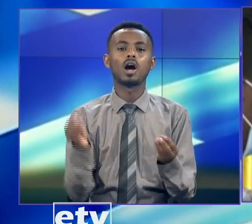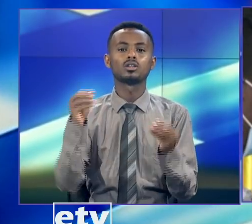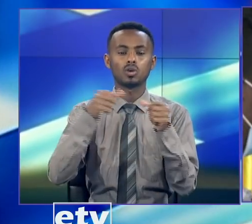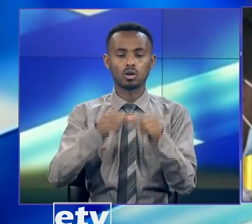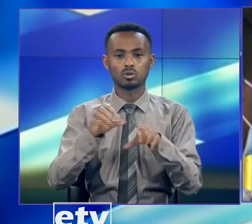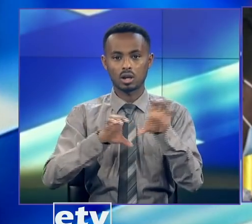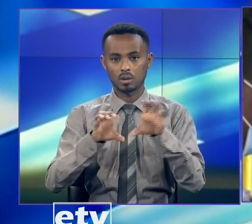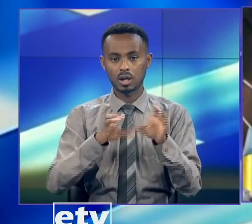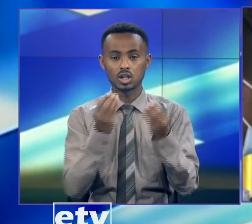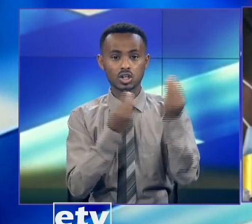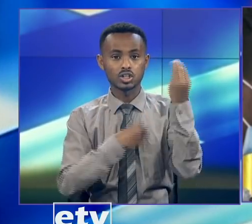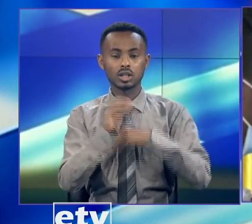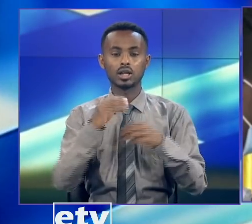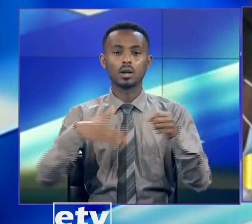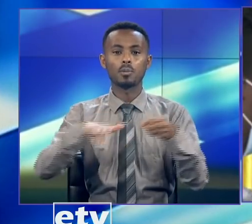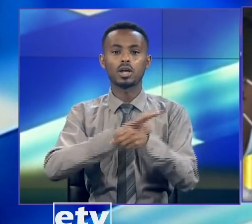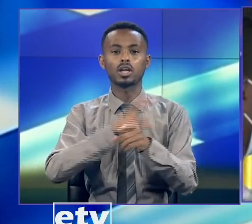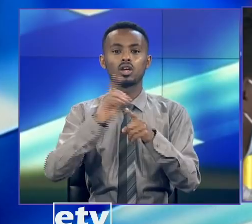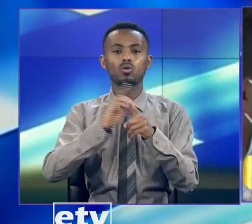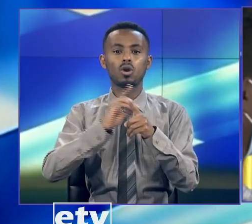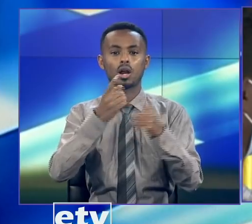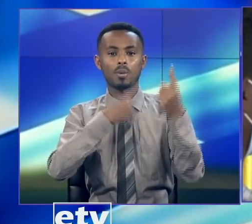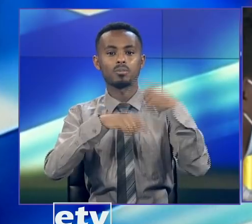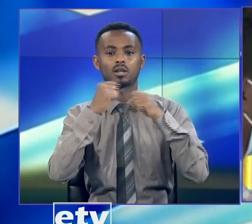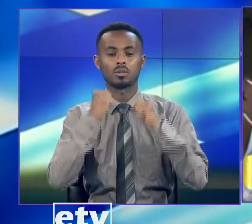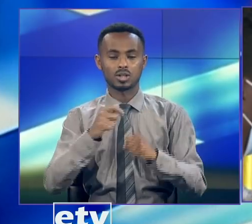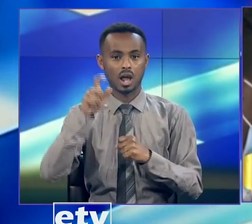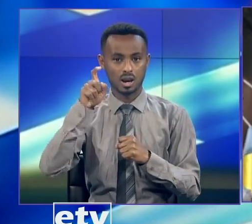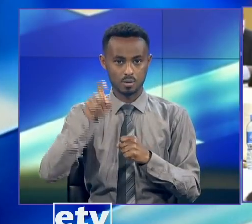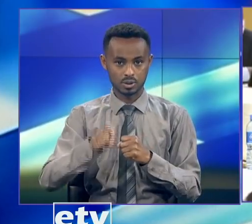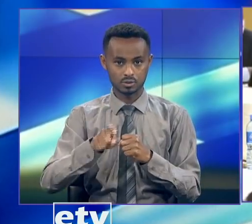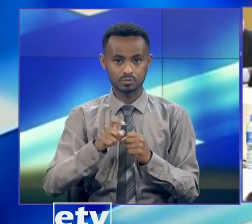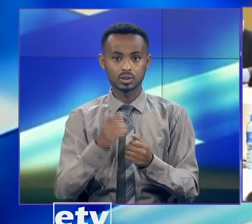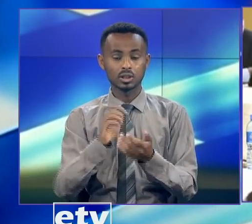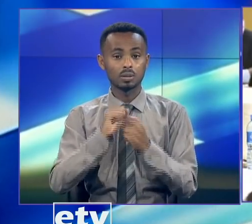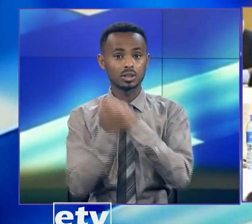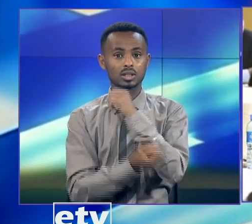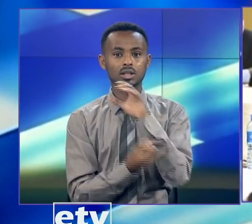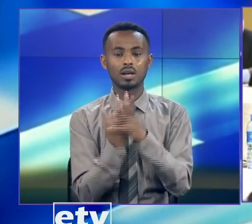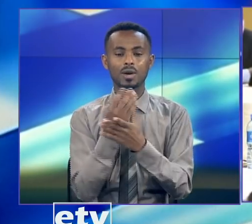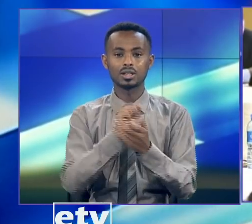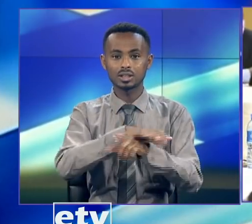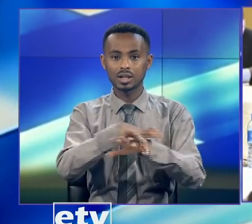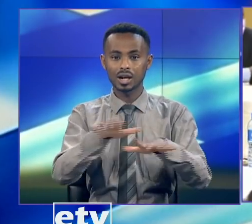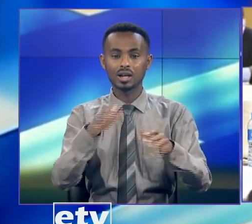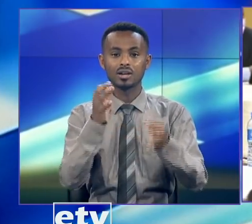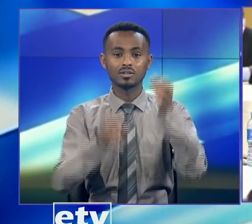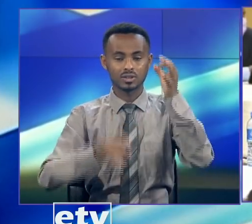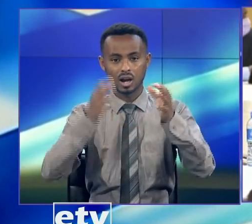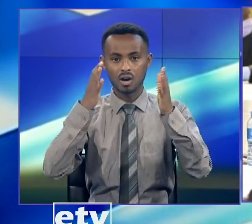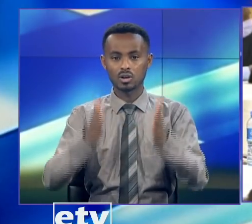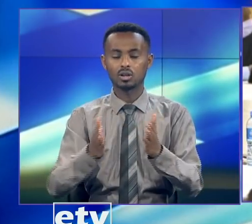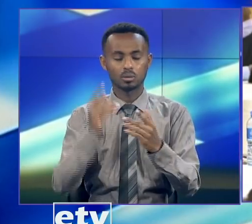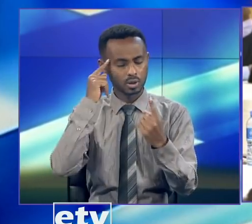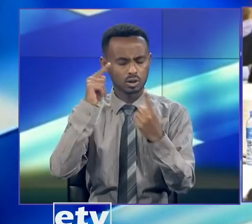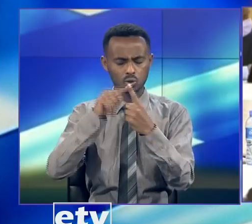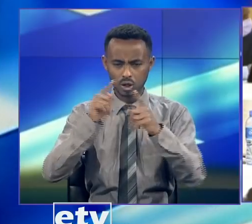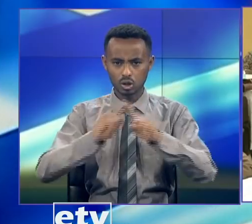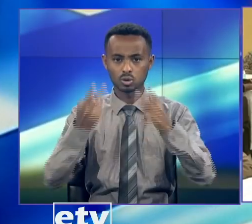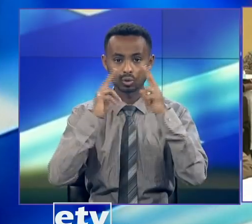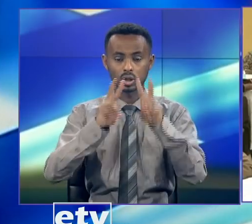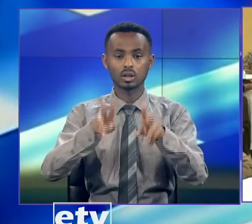እንዲያደርግ ማድረግ፣ ሸጠን በቂ ዶላር ማምጣት መቻል አለብን። የመሰረተ ልማት ዝርጋታ ፍትሐዊነትም በእቅዱ በልዩ